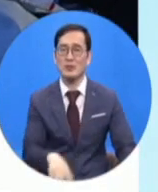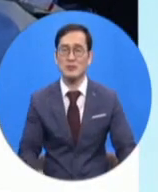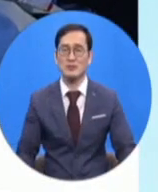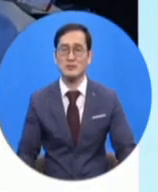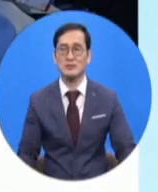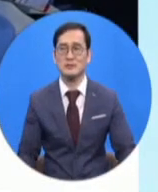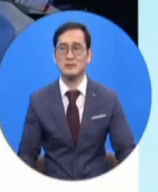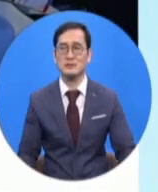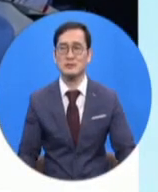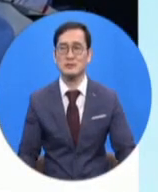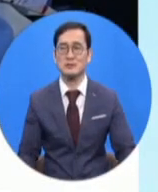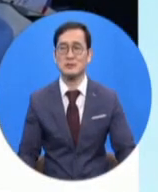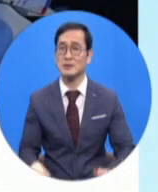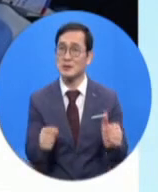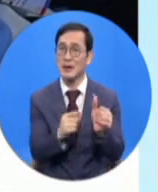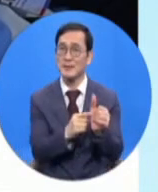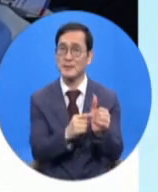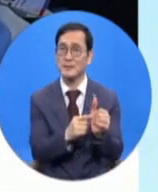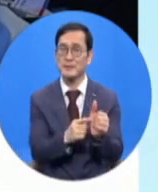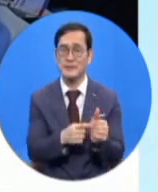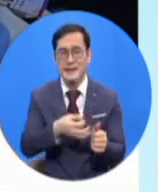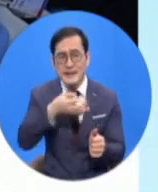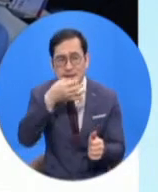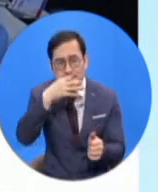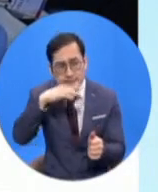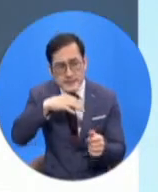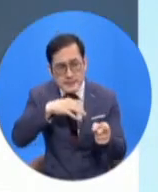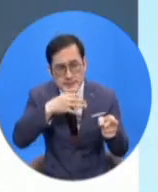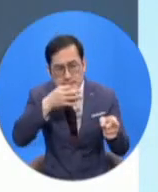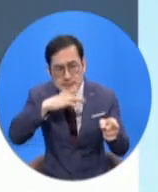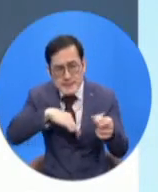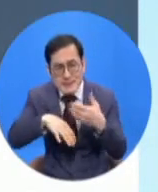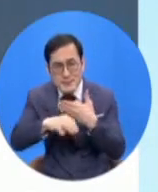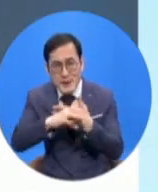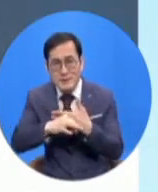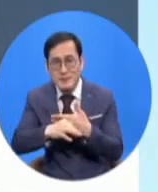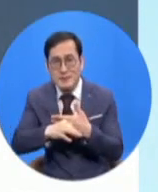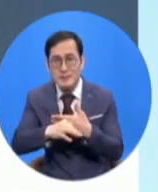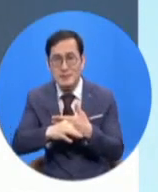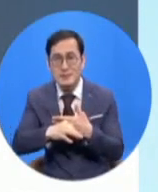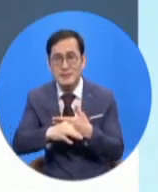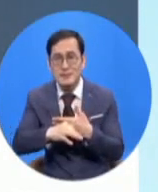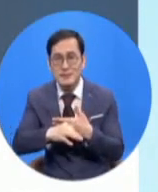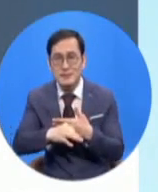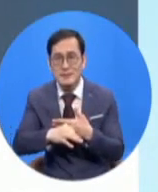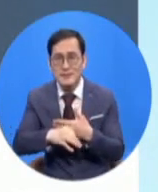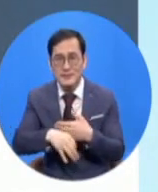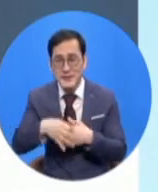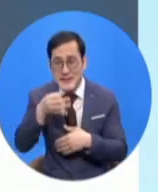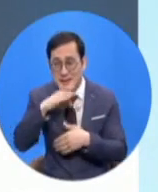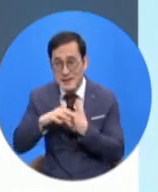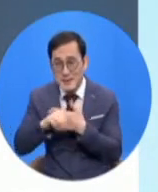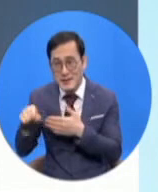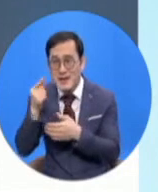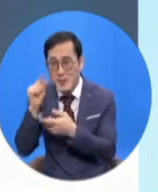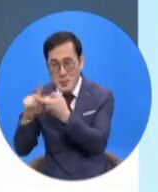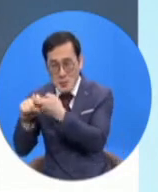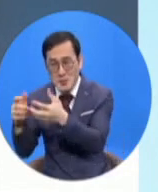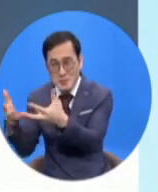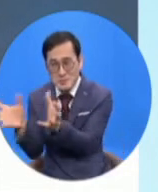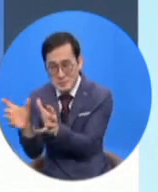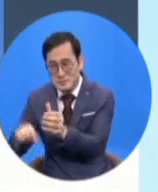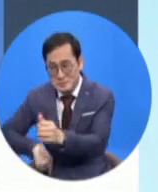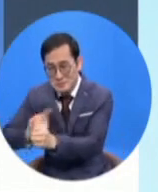얘기냐 하면 본인에게 이익이 될 때는 4 친일 정권에서 본인도 이익을 보다가 4 이제 본인이 그 진영을